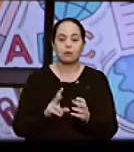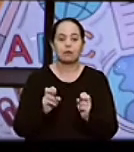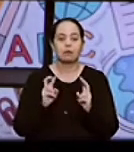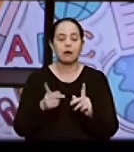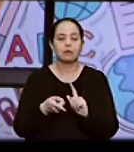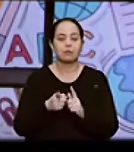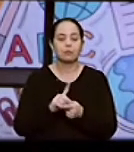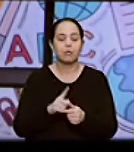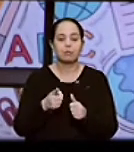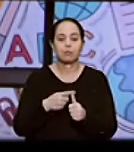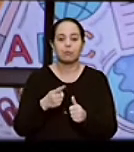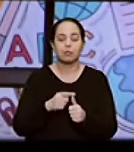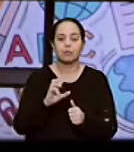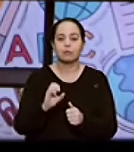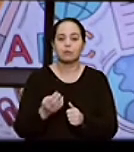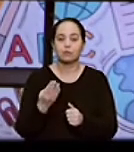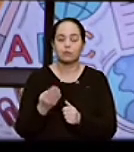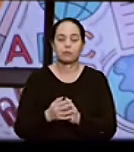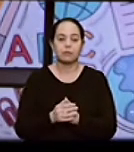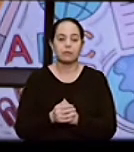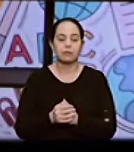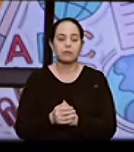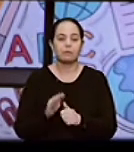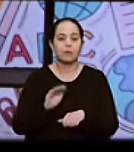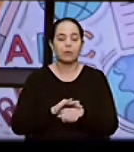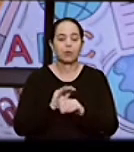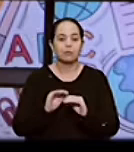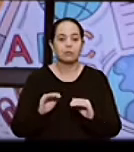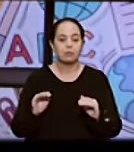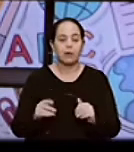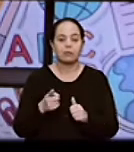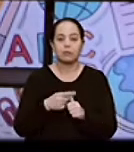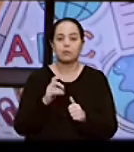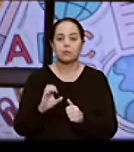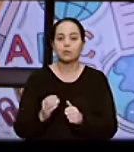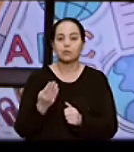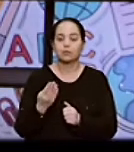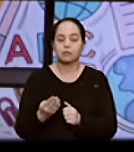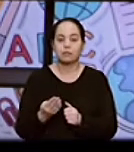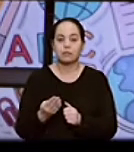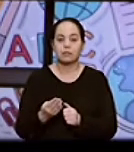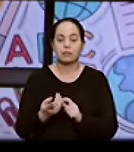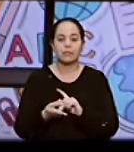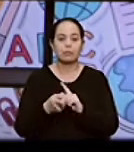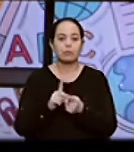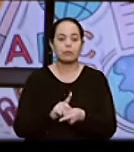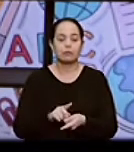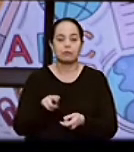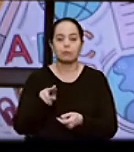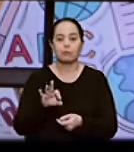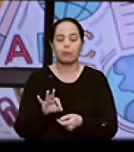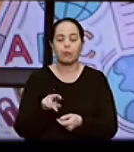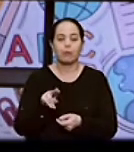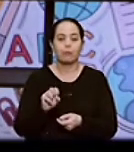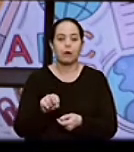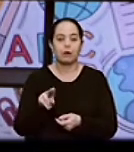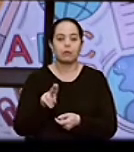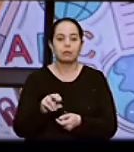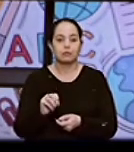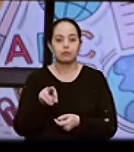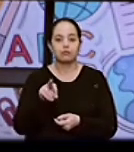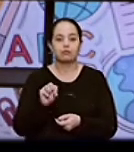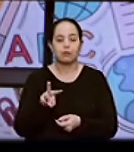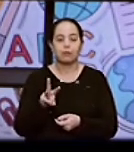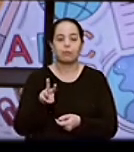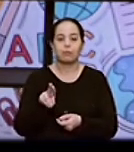существительные? Молодцы, ребята! Имена существительные изменяются по падежам и по числам.